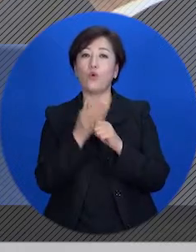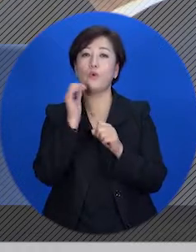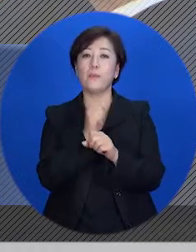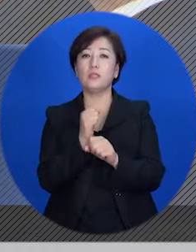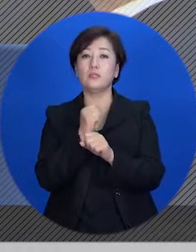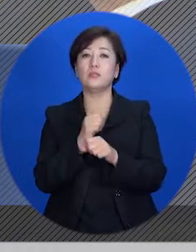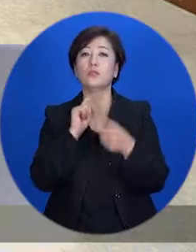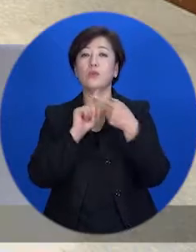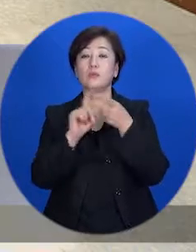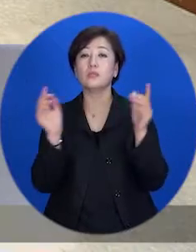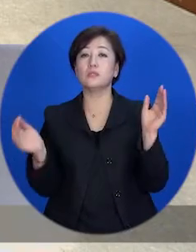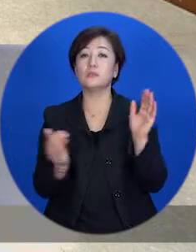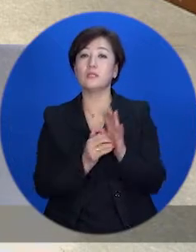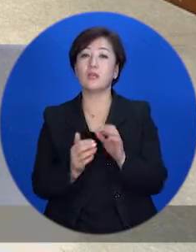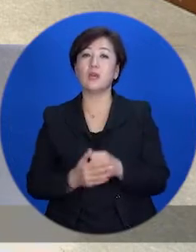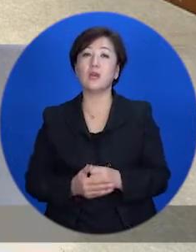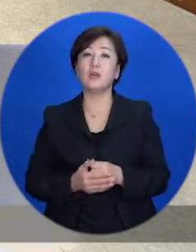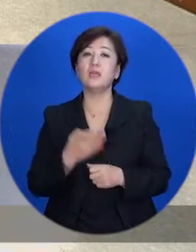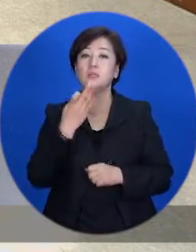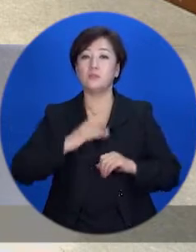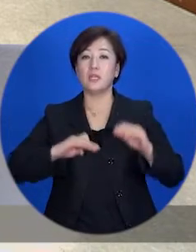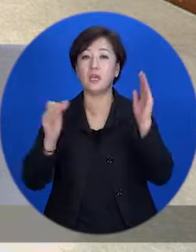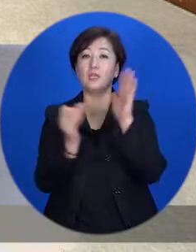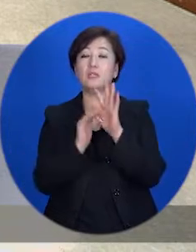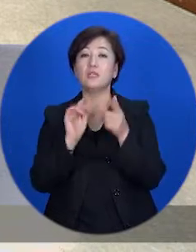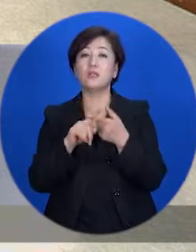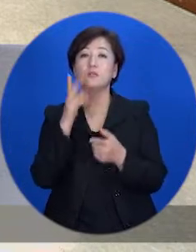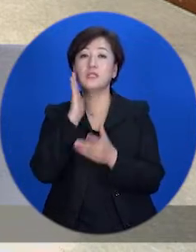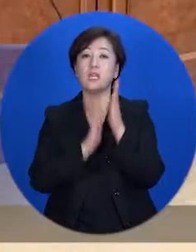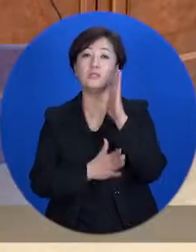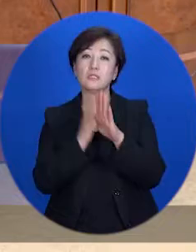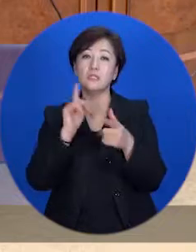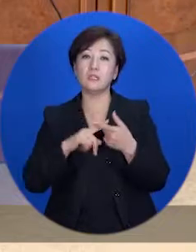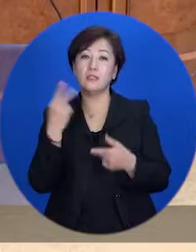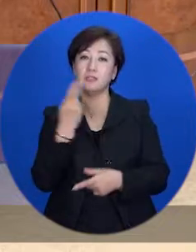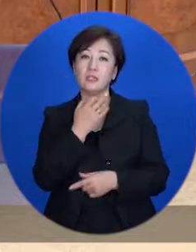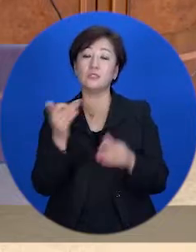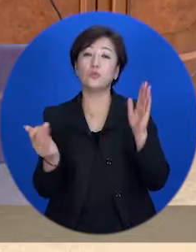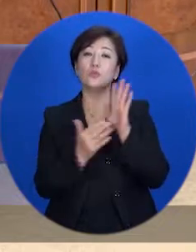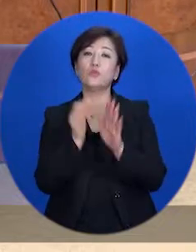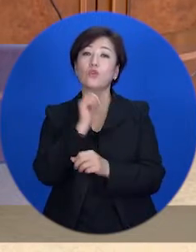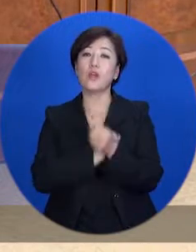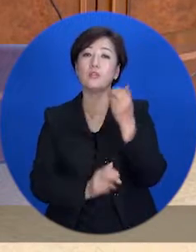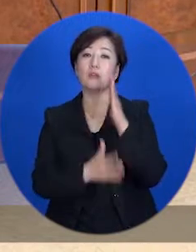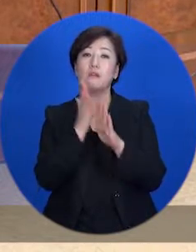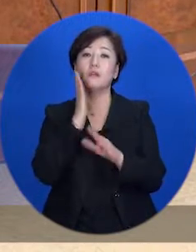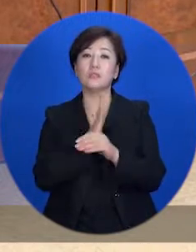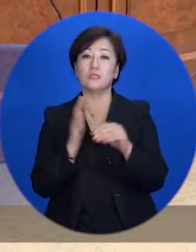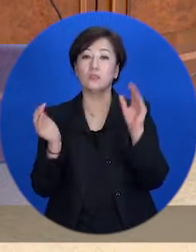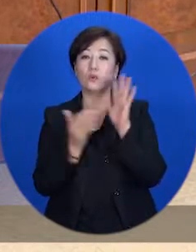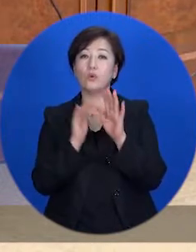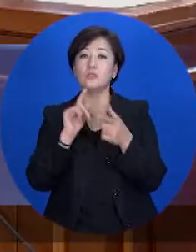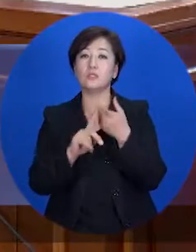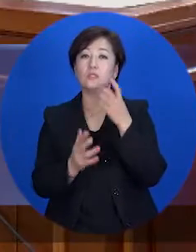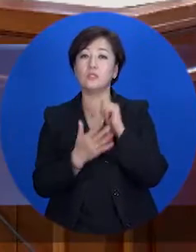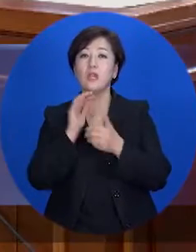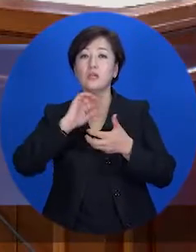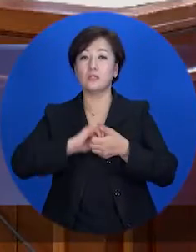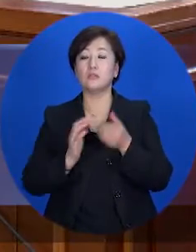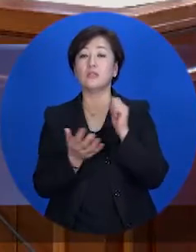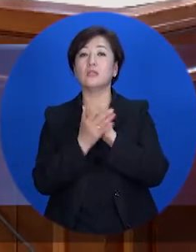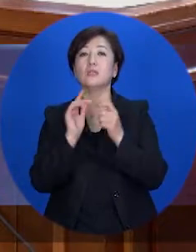했습니다. 지난 14일 울산시는 2019년 울산광역시 지역 치안협의회 정기